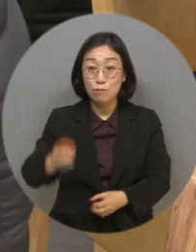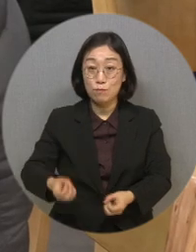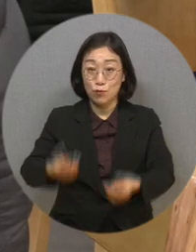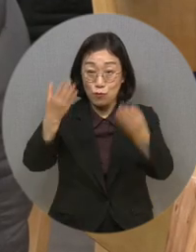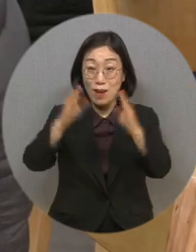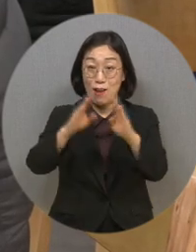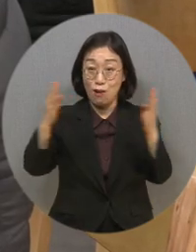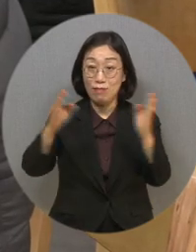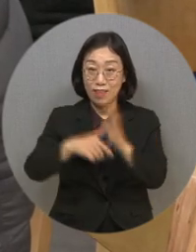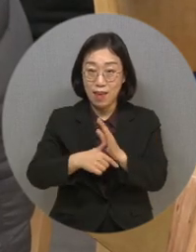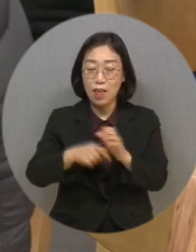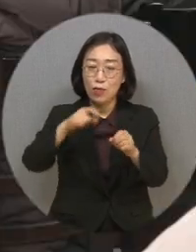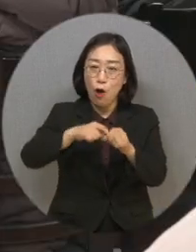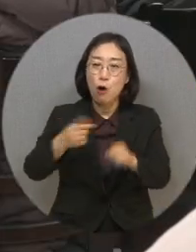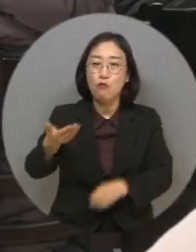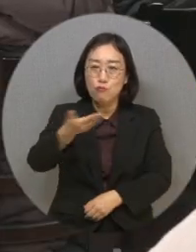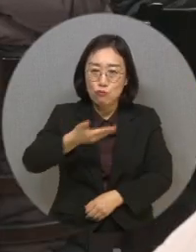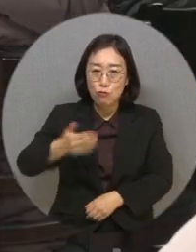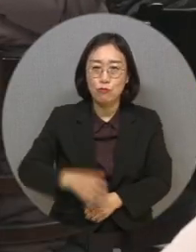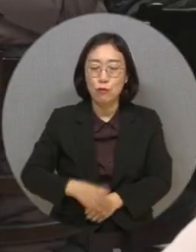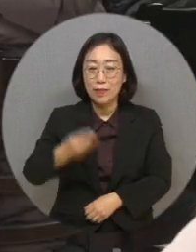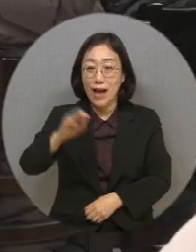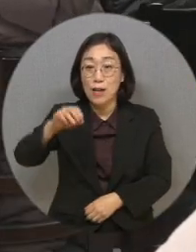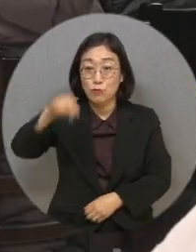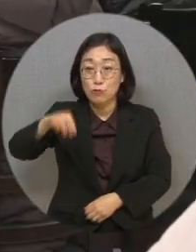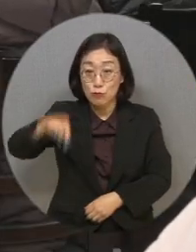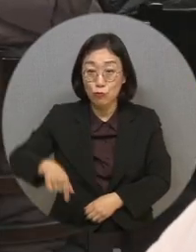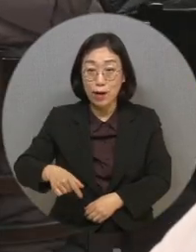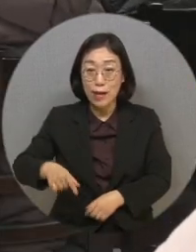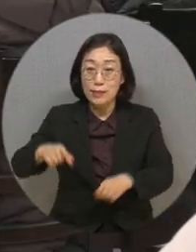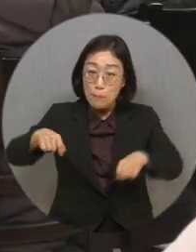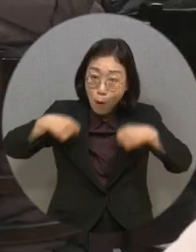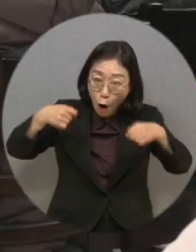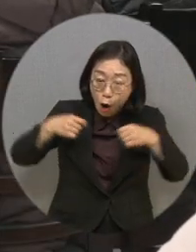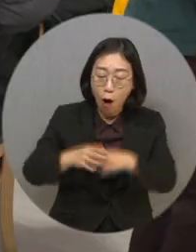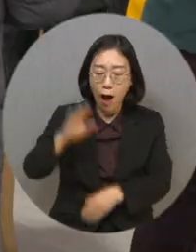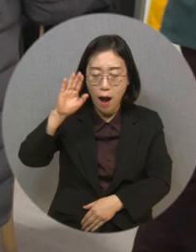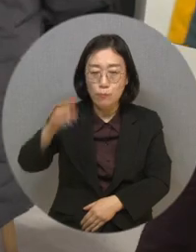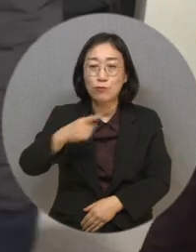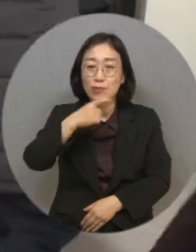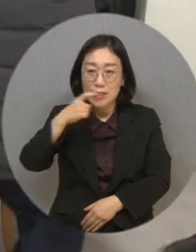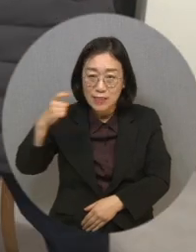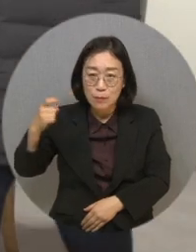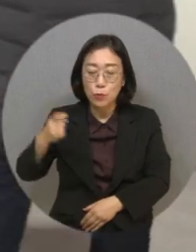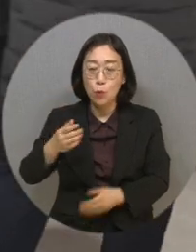어르신들과 떡국과 탕수육을 함께 나눈 수호천사 문화봉사회는 앞으로도 짜장 나눔과